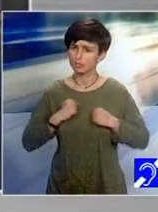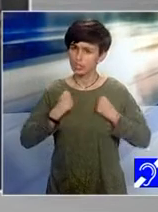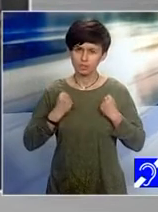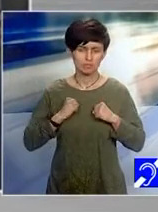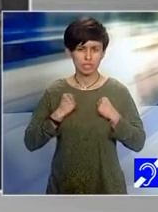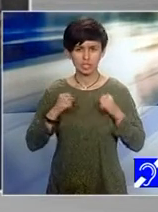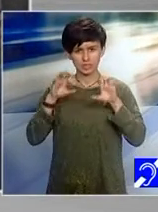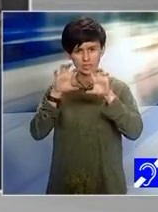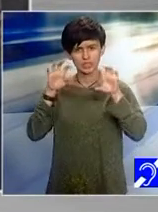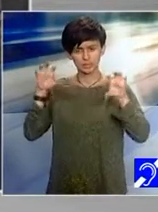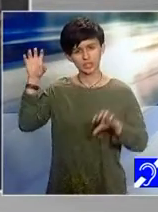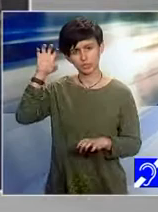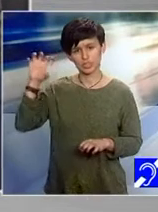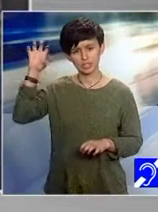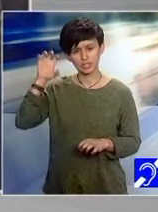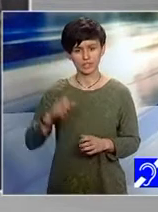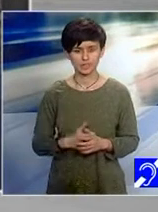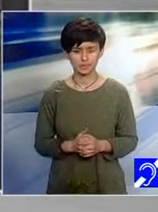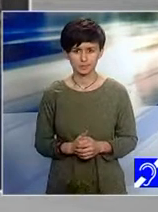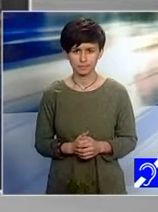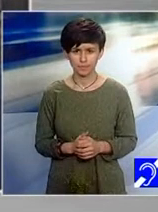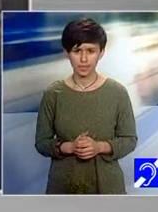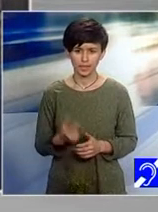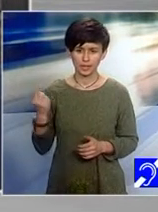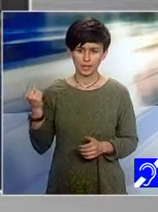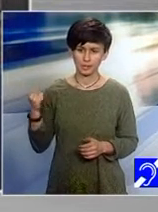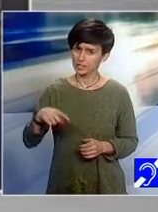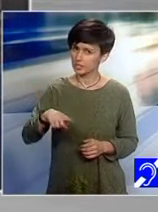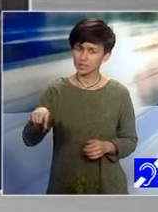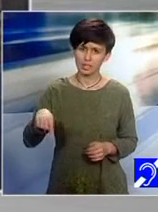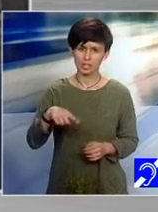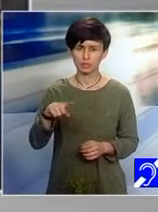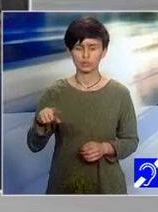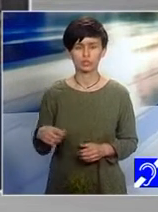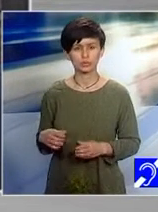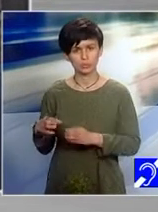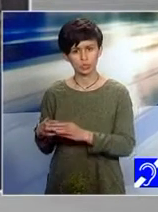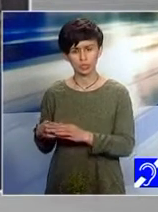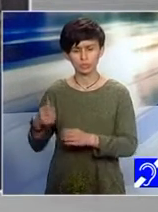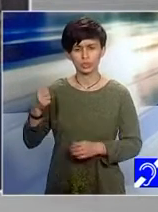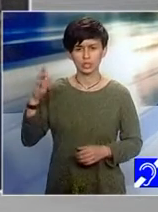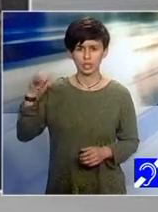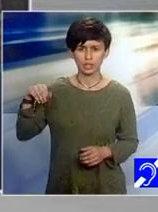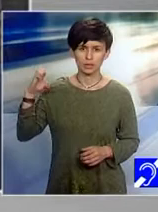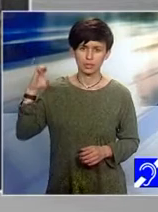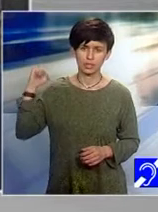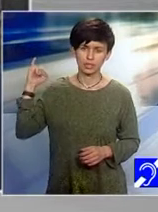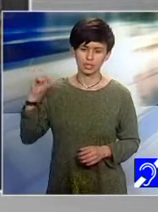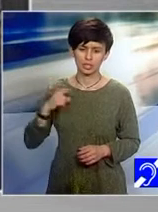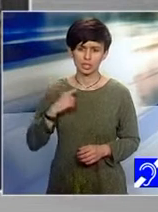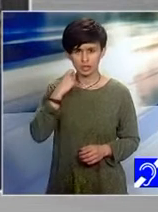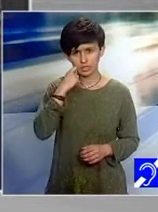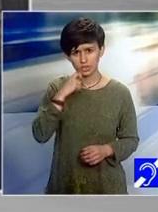activitățile Muzeului Etnografic al Transilvaniei. Parteneriatul nostru cu Uniunea Armenilor din România, filiala Cluj, este